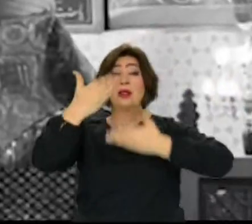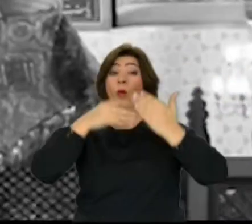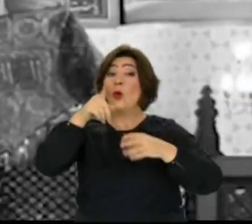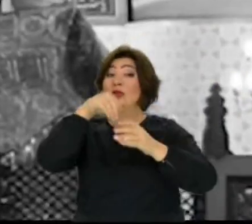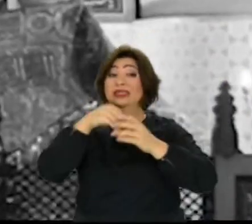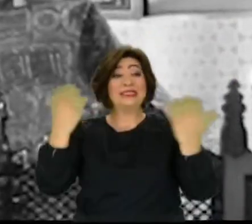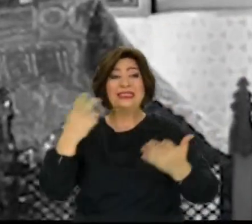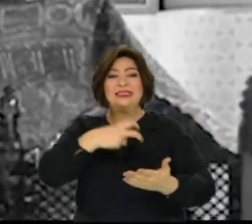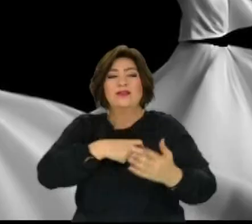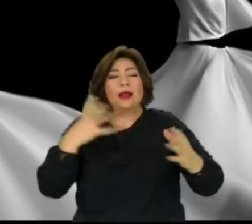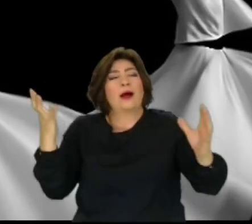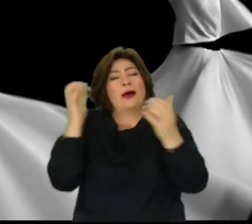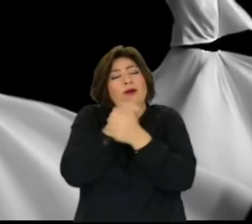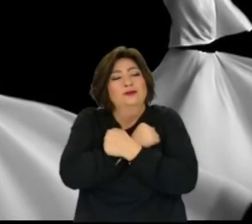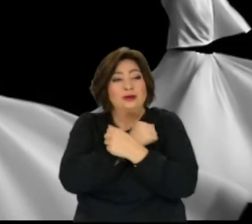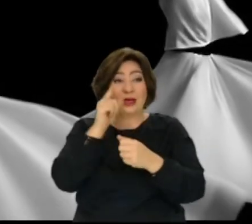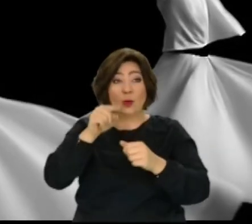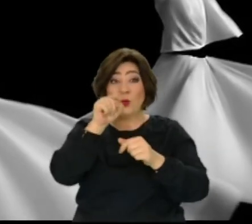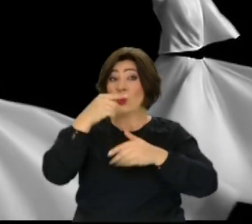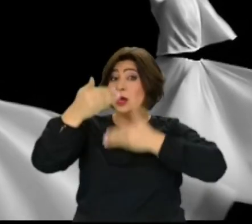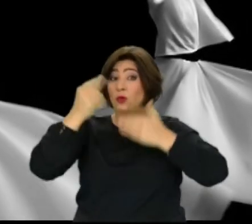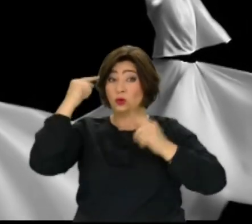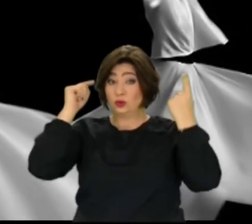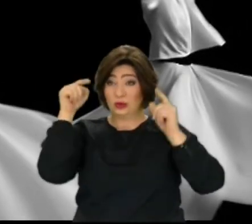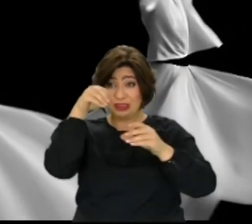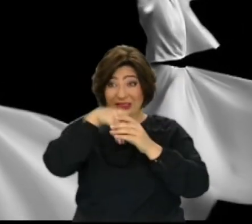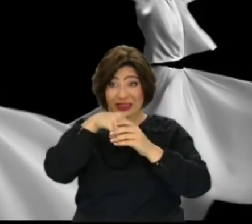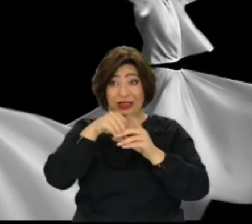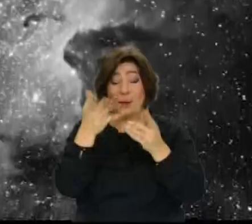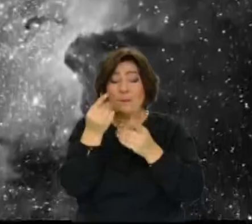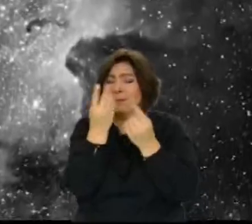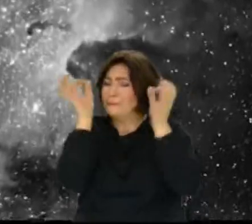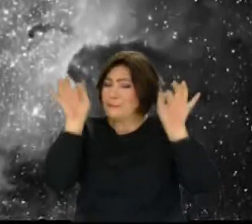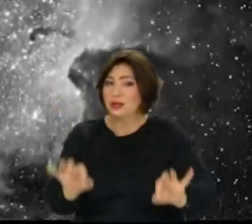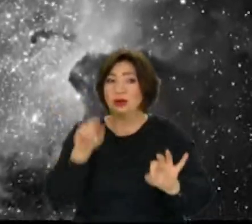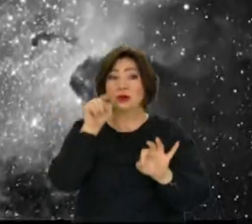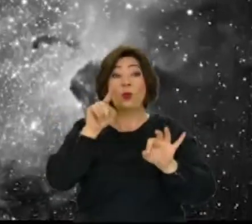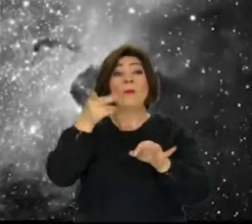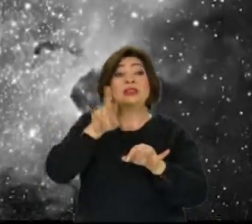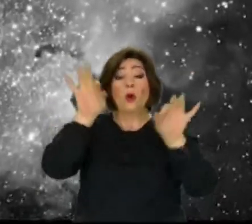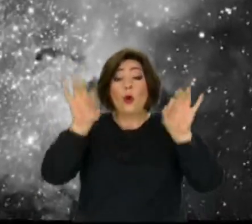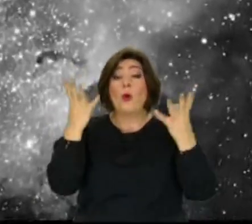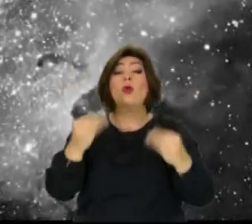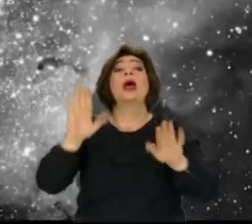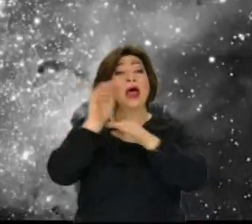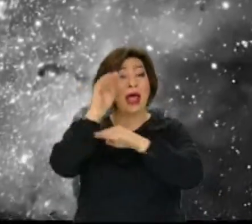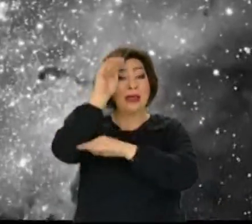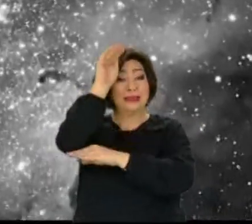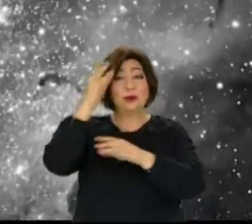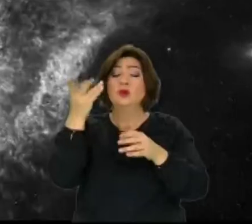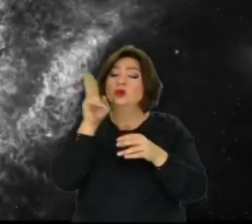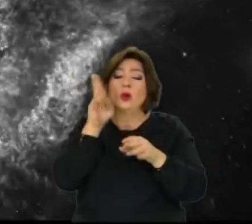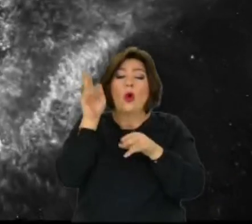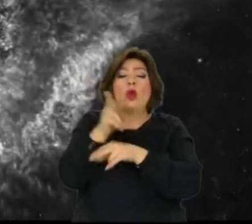ölüm sevgiliye kavuşulacak gecedir. Tasavvuf düşüncesinde ölüm bir son değil, aksine bir başlangıçtır. Başlangıcı ölüm olmayan bir hayatın, sonunun da ölüm